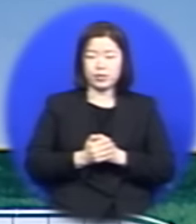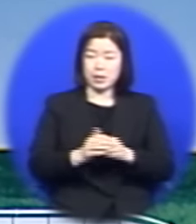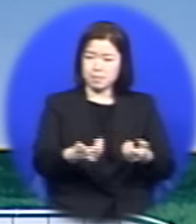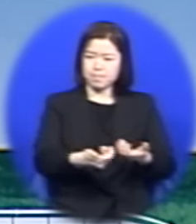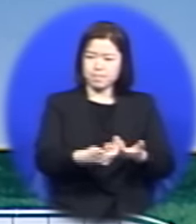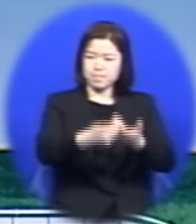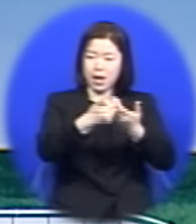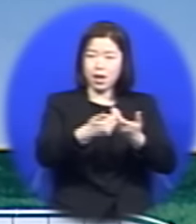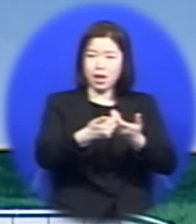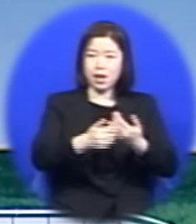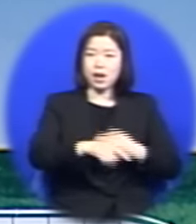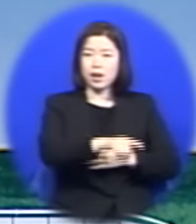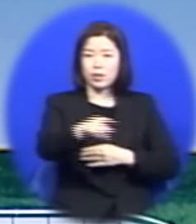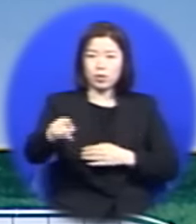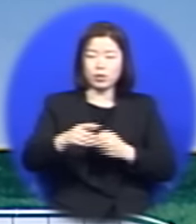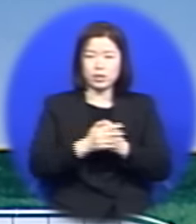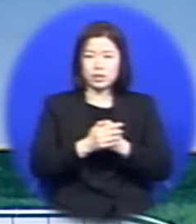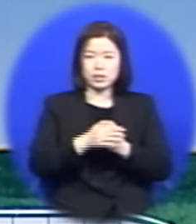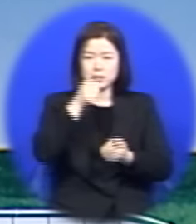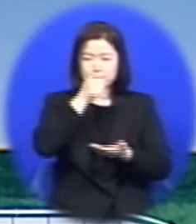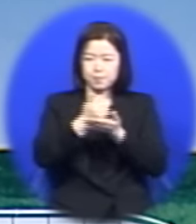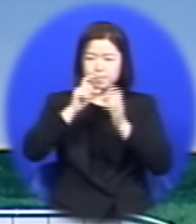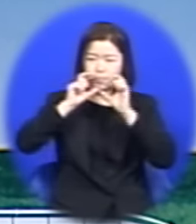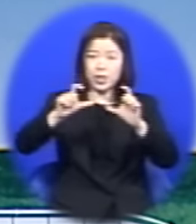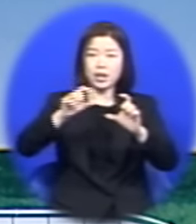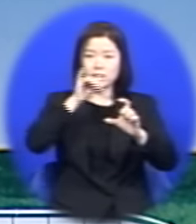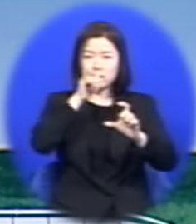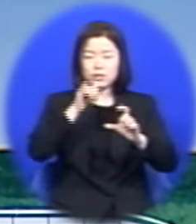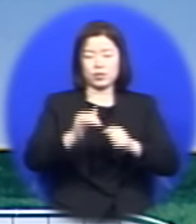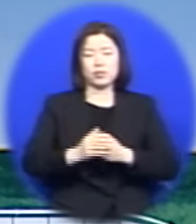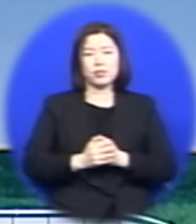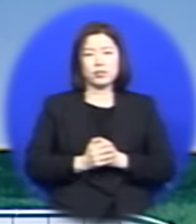반역한 너희여. 아주 그냥 정죄했습니다.